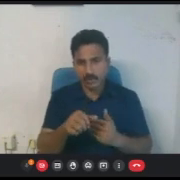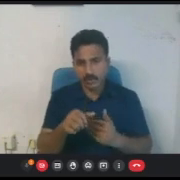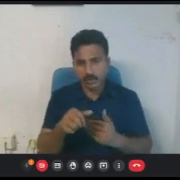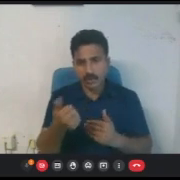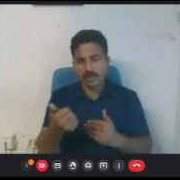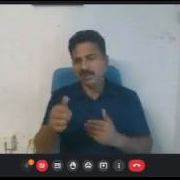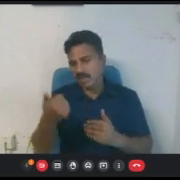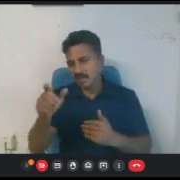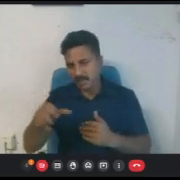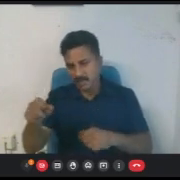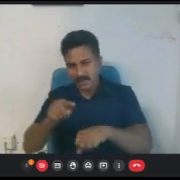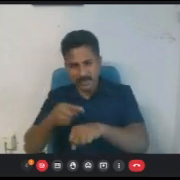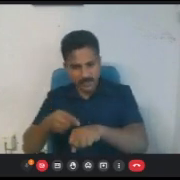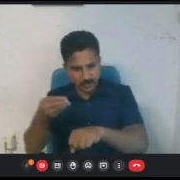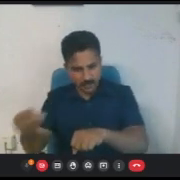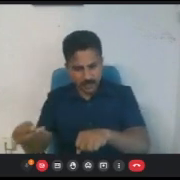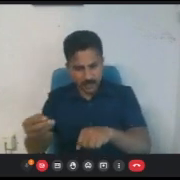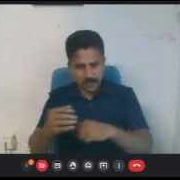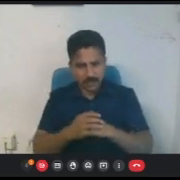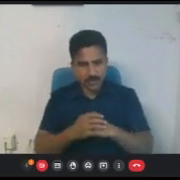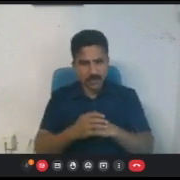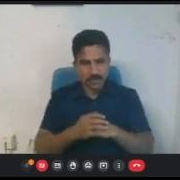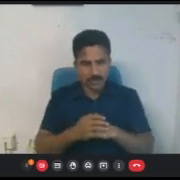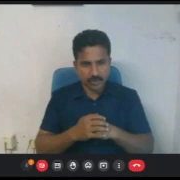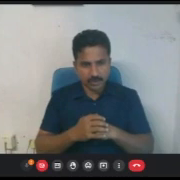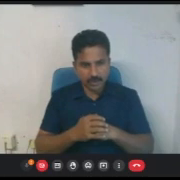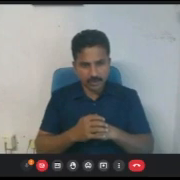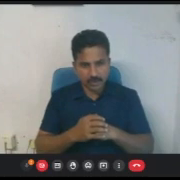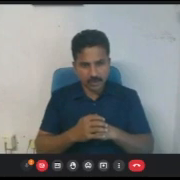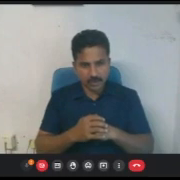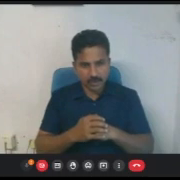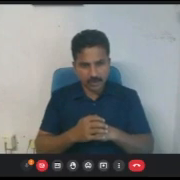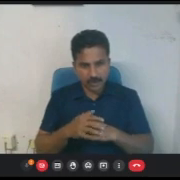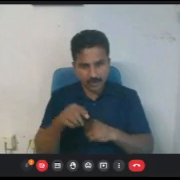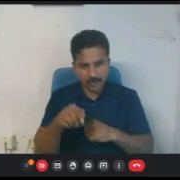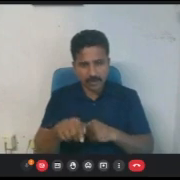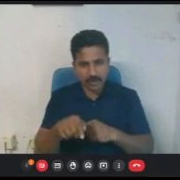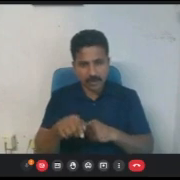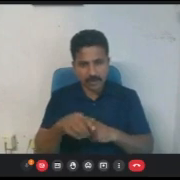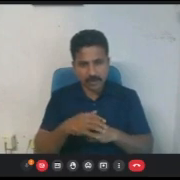അവസരം കൊടുക്കേണ്ടതായിട്ടുണ്ട്. അവർക്ക് എന്തെങ്കിലും സംസാരിക്കാനുണ്ടെങ്കിൽ സംസാരിക്കാവുന്നതാണ്.